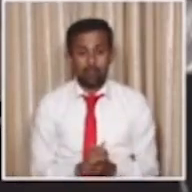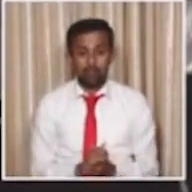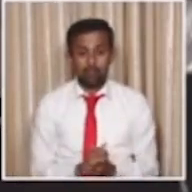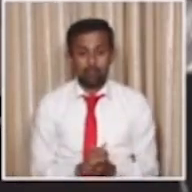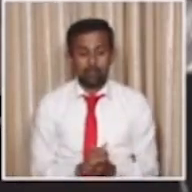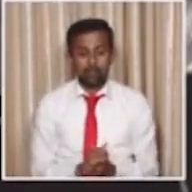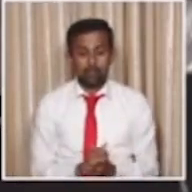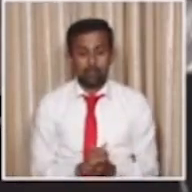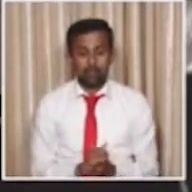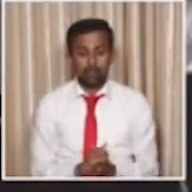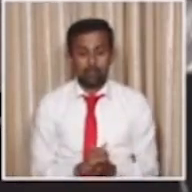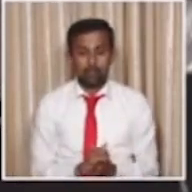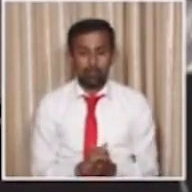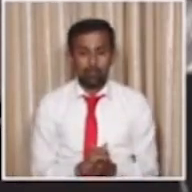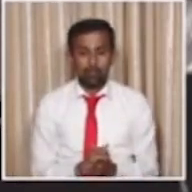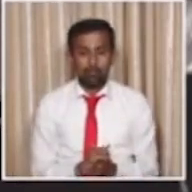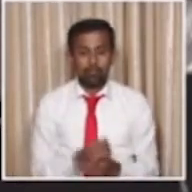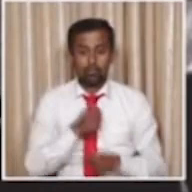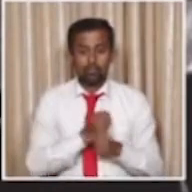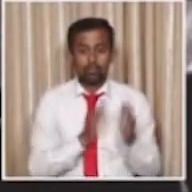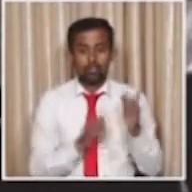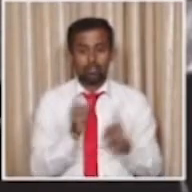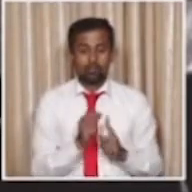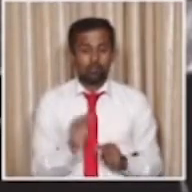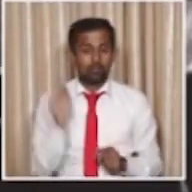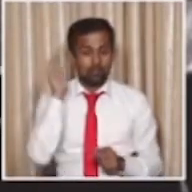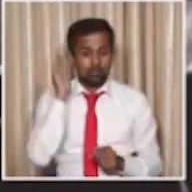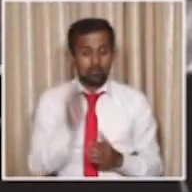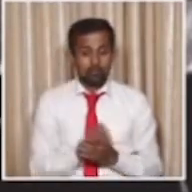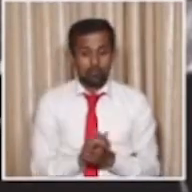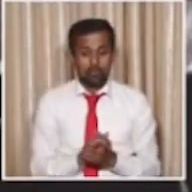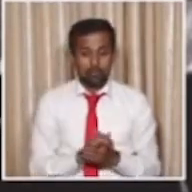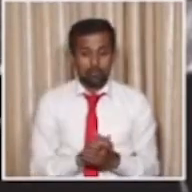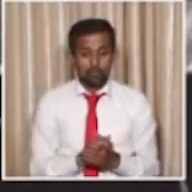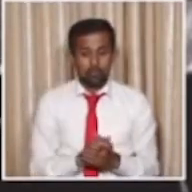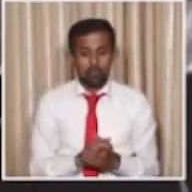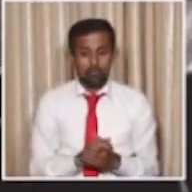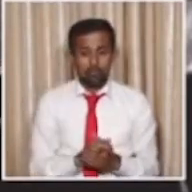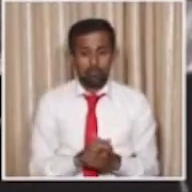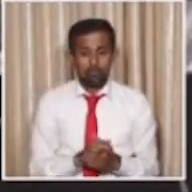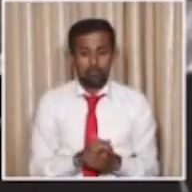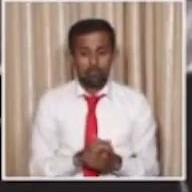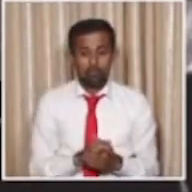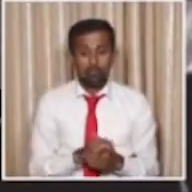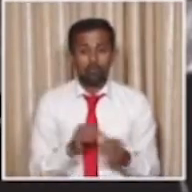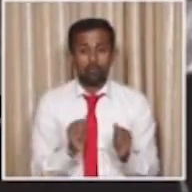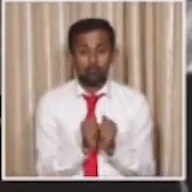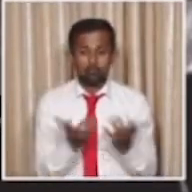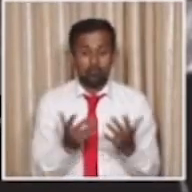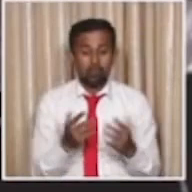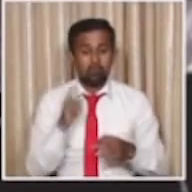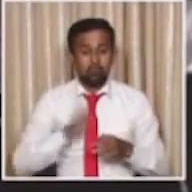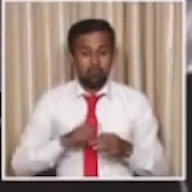අදාළ අමතිවරයාගෙන්. කොහොමද ඉන්න රාජ්‍යමතුරුන් අහන්න එපා. ඒක දේශපාලනීකරණය කිරීමක්. ඒක අනවශ්‍ය විදිහට මේ